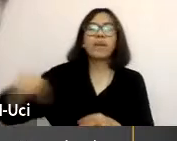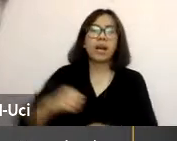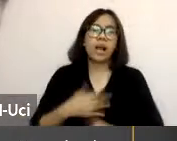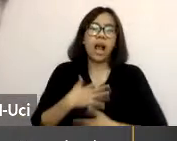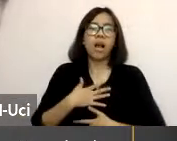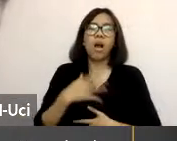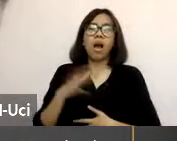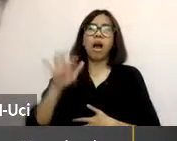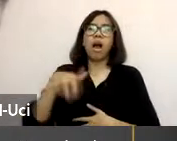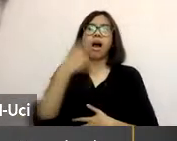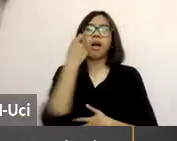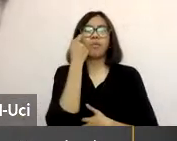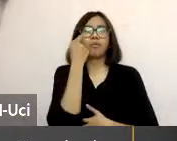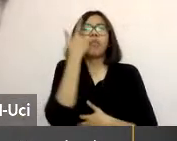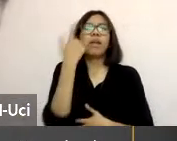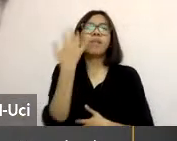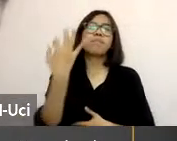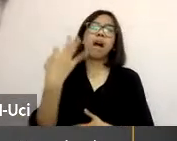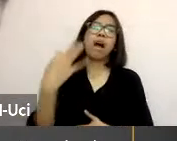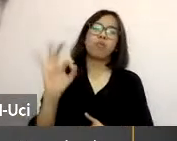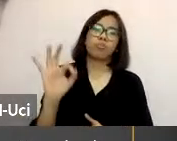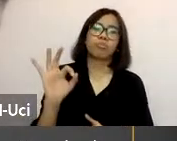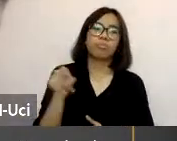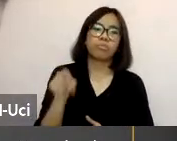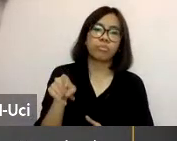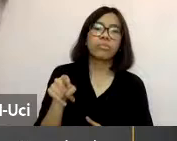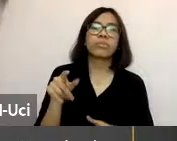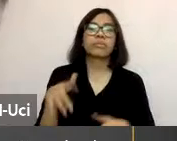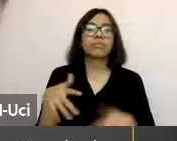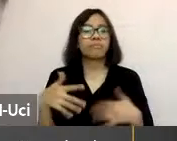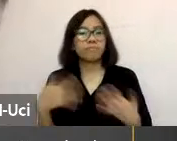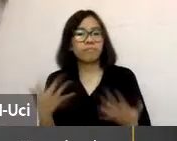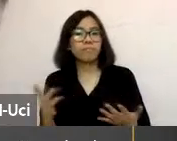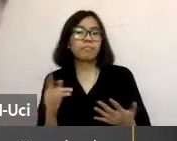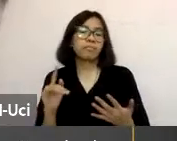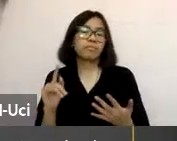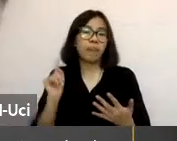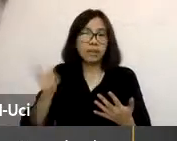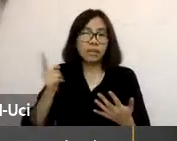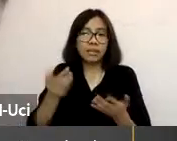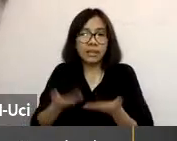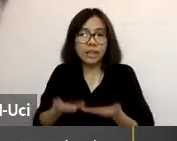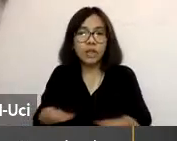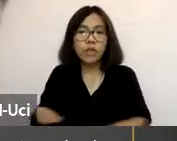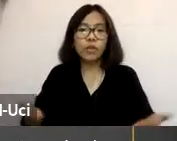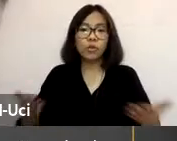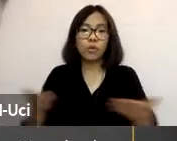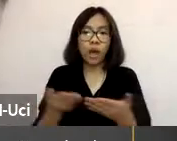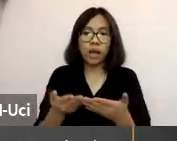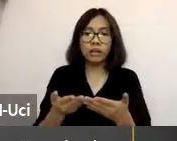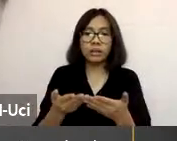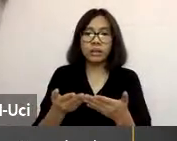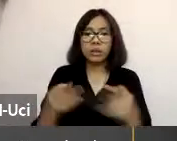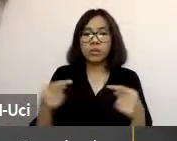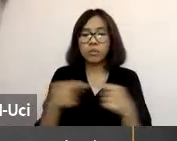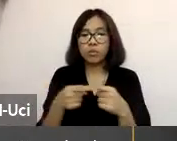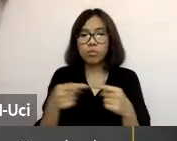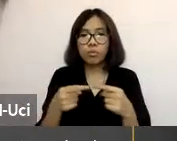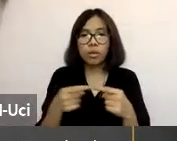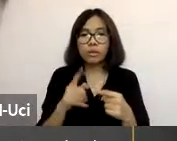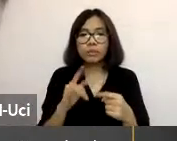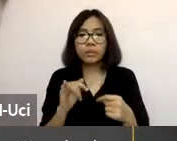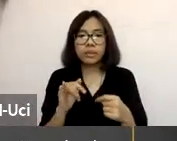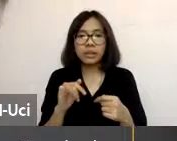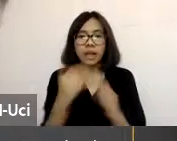baca baru ngeh gitu ya Nah ini juga tertentu saja karena akan ada situasi di mana apa namanya itu menjadi baku dalam sebuah